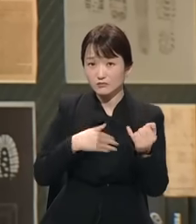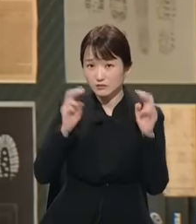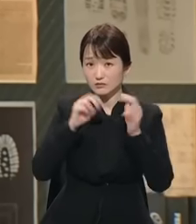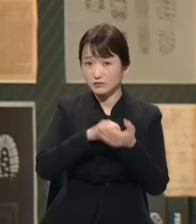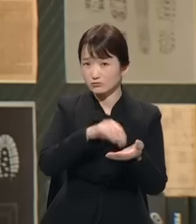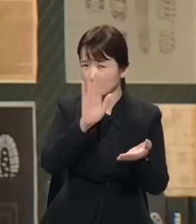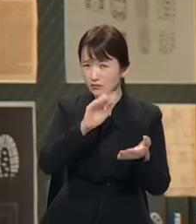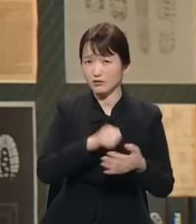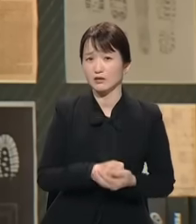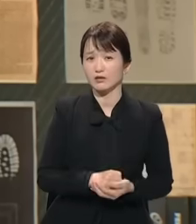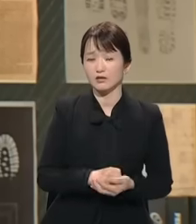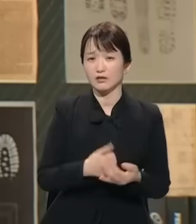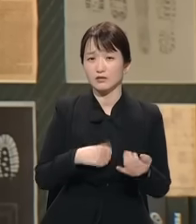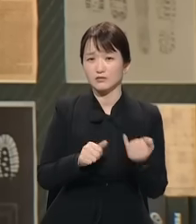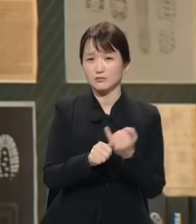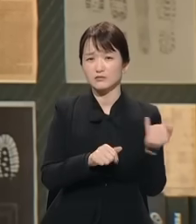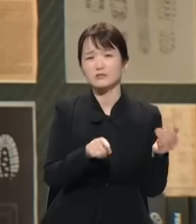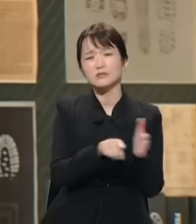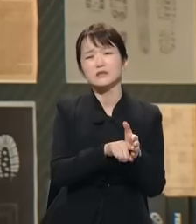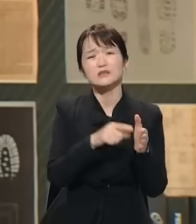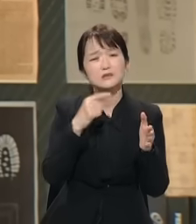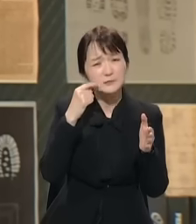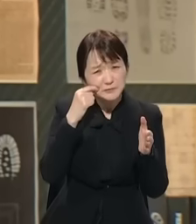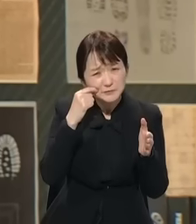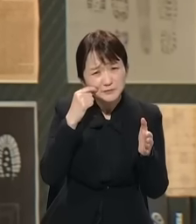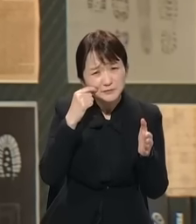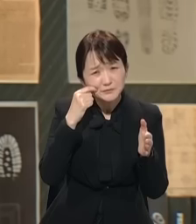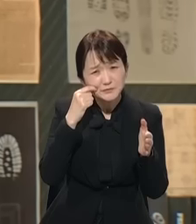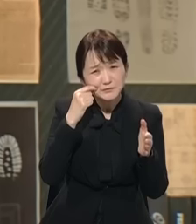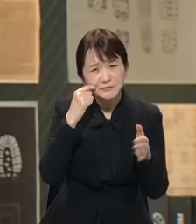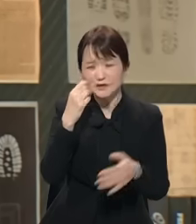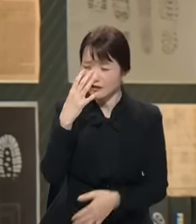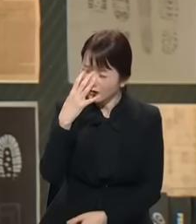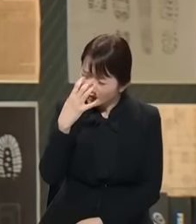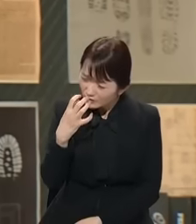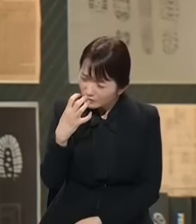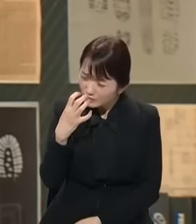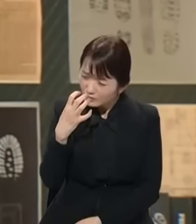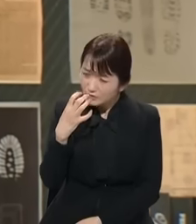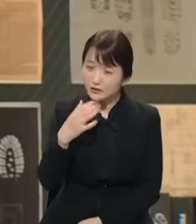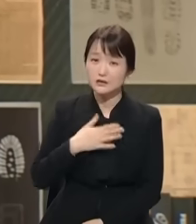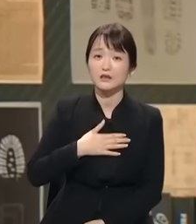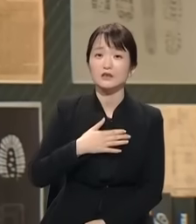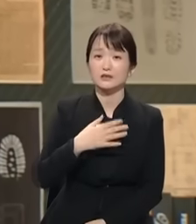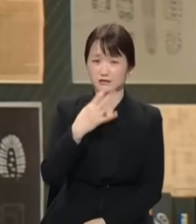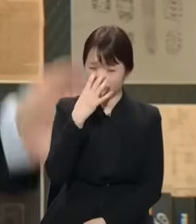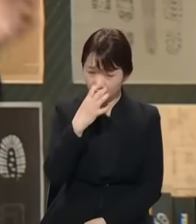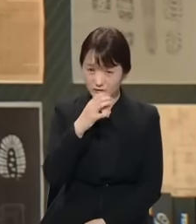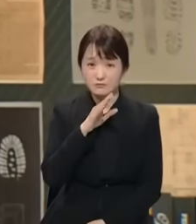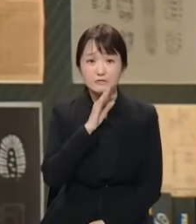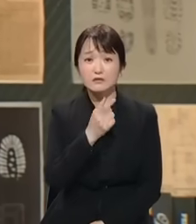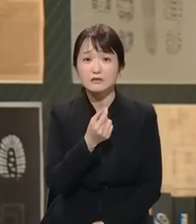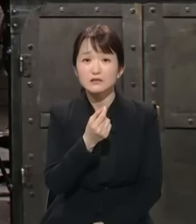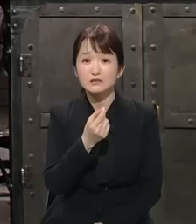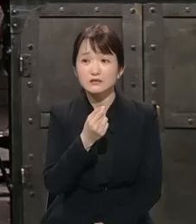취직했어요? 그렇게 며느리를 못 믿으시면 네? 아 우울증이 걸려도 제가 걸리는 게 정상 아닙니까?